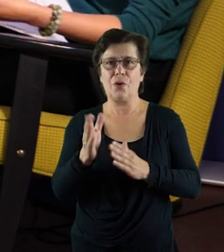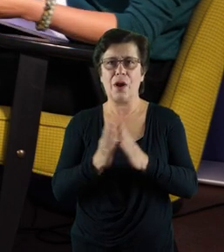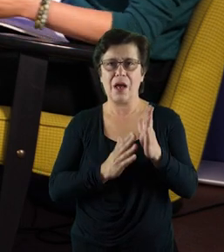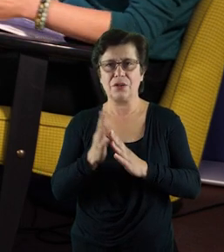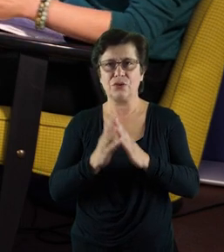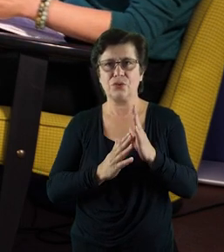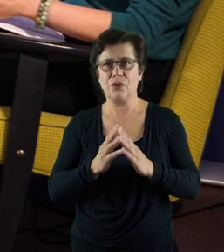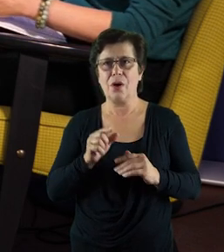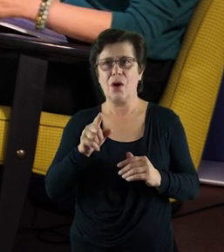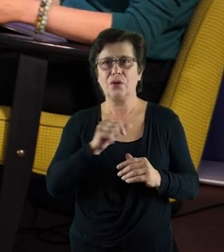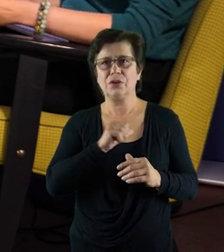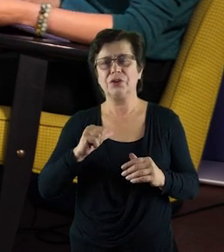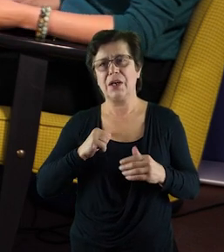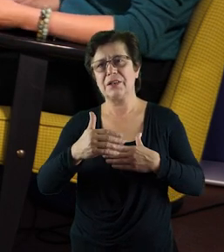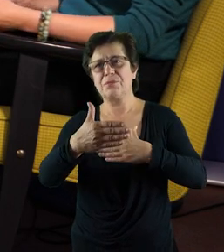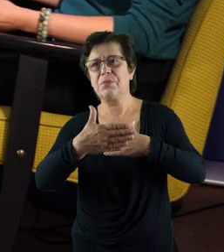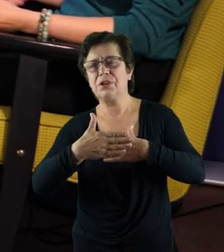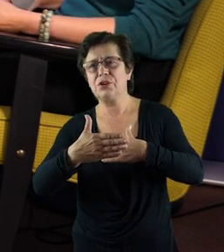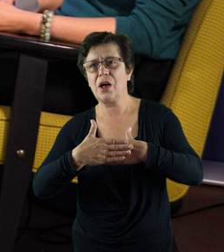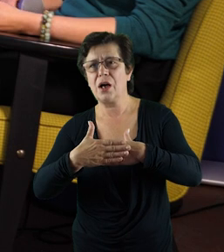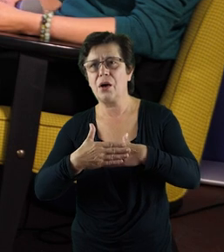niego. Tam jest